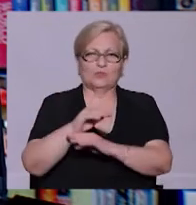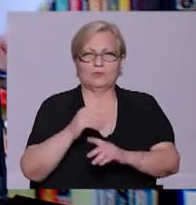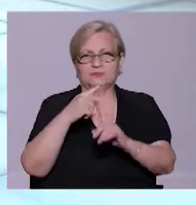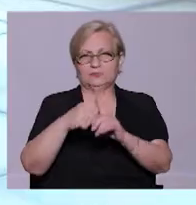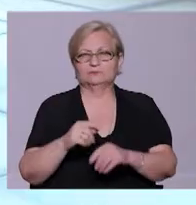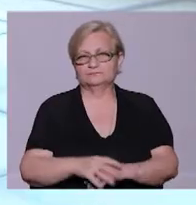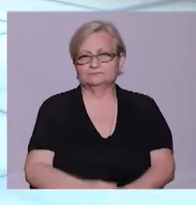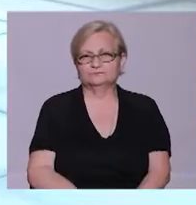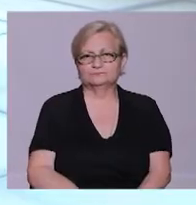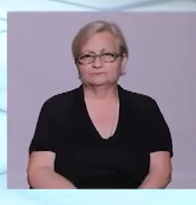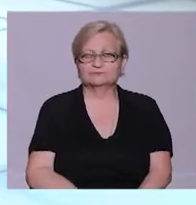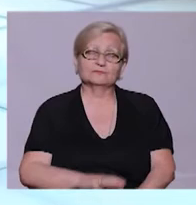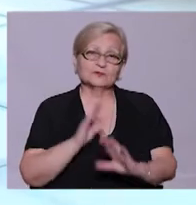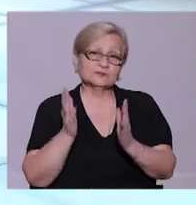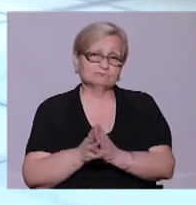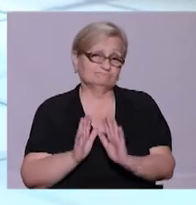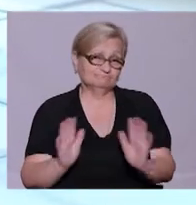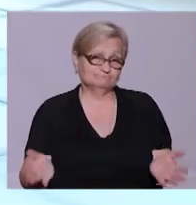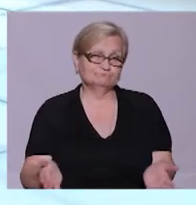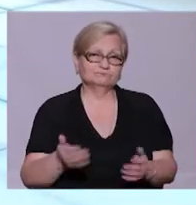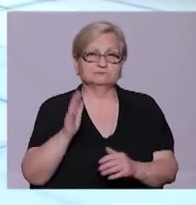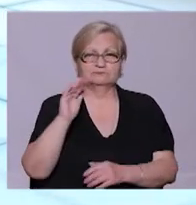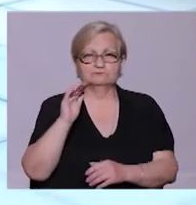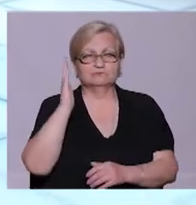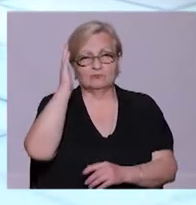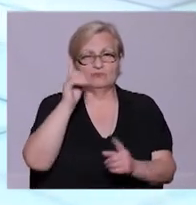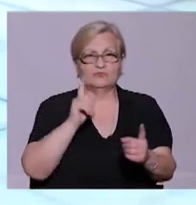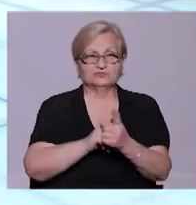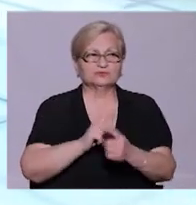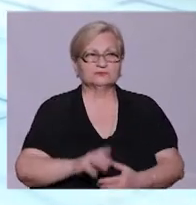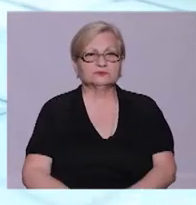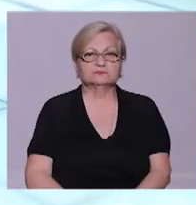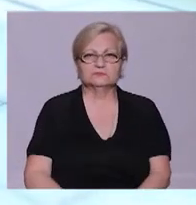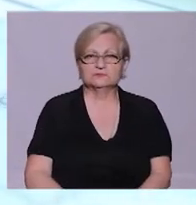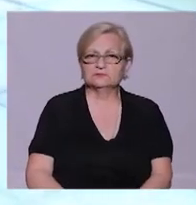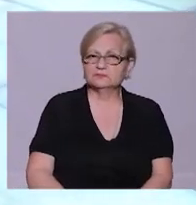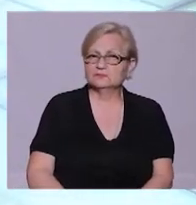სულ ეს იყო. გემშვიდობები, მომავალ შეხვედრამდე.